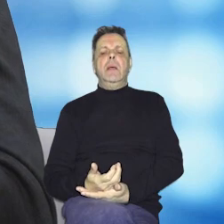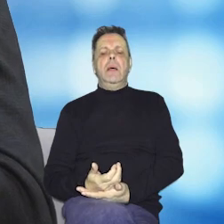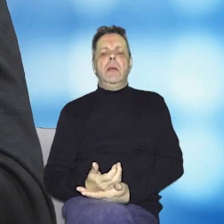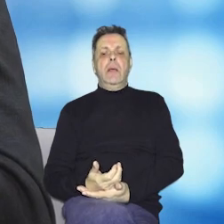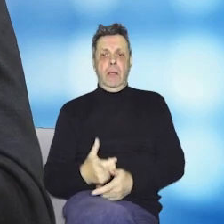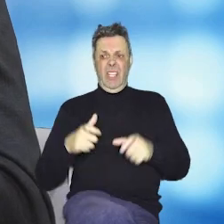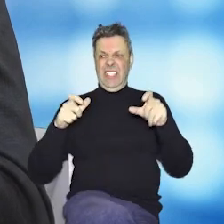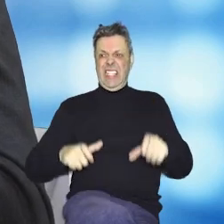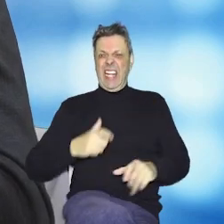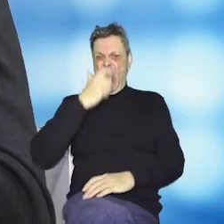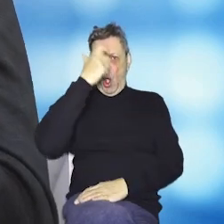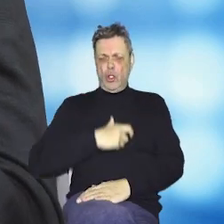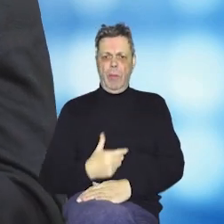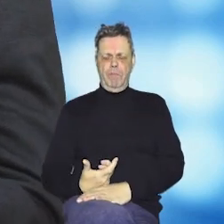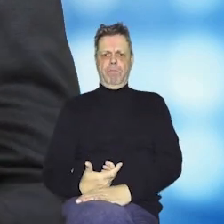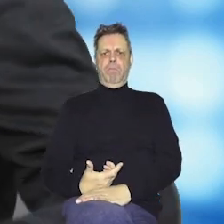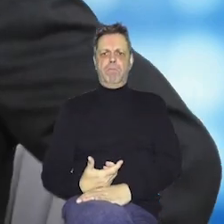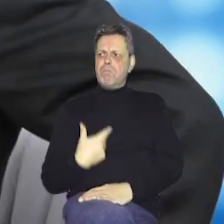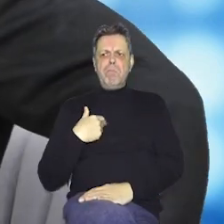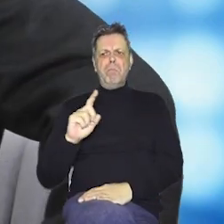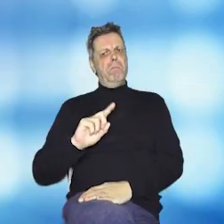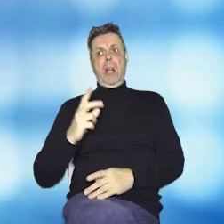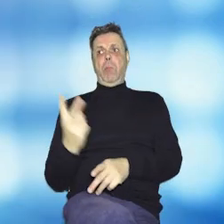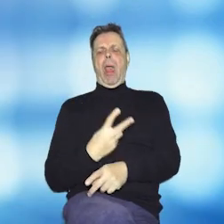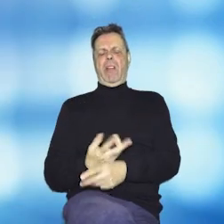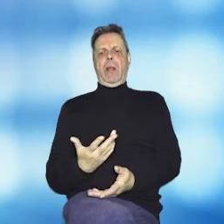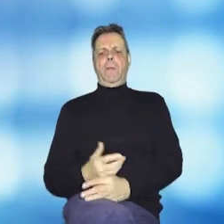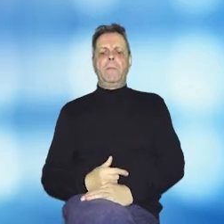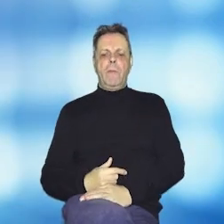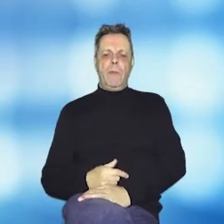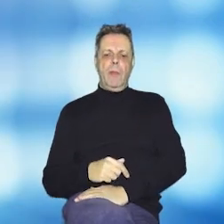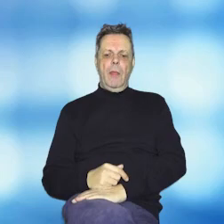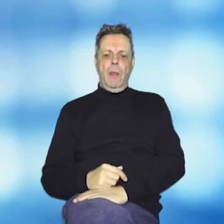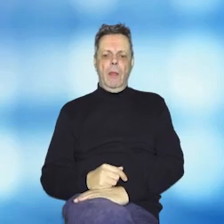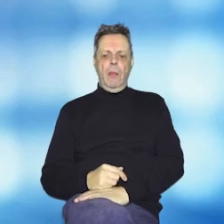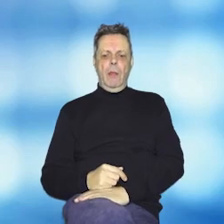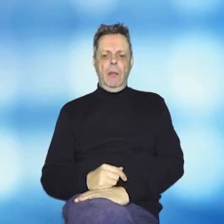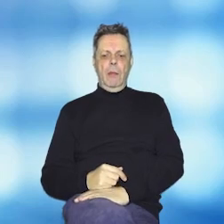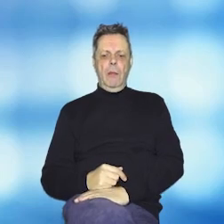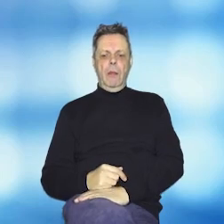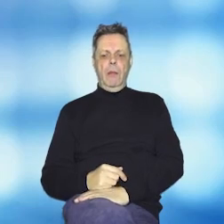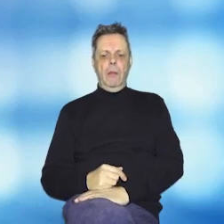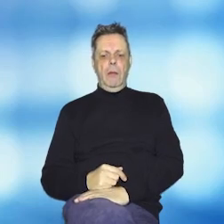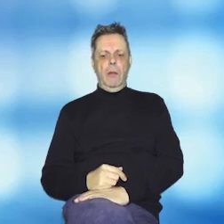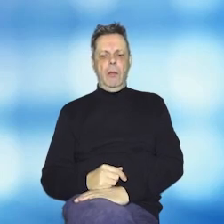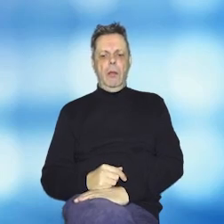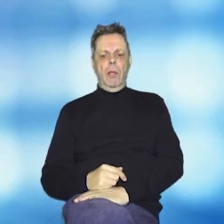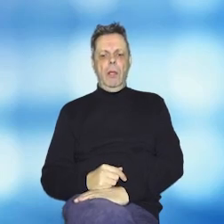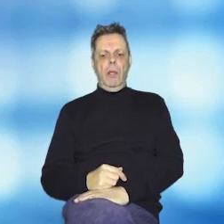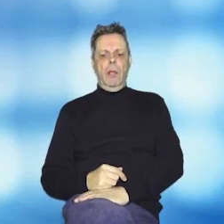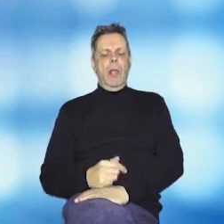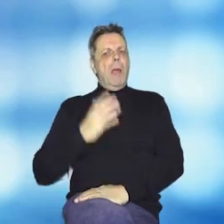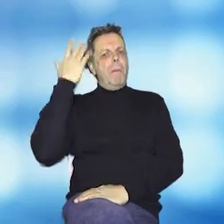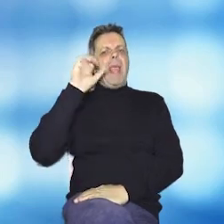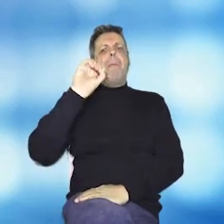Mm-hmm. Starije osobe, pa nismo to baš navikli. Pa ja bi se čuti usudila, li pričat? Znate šta, ovako ću